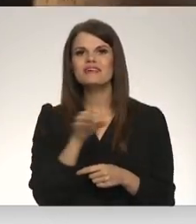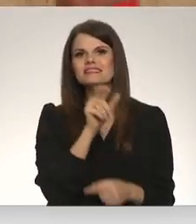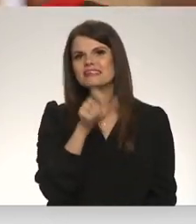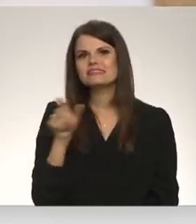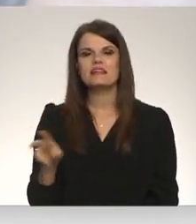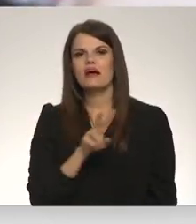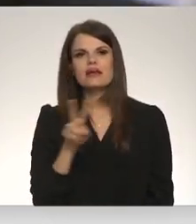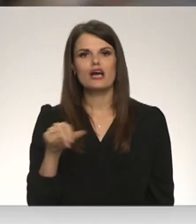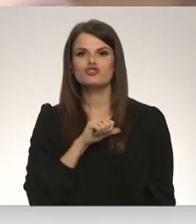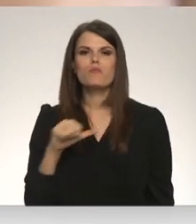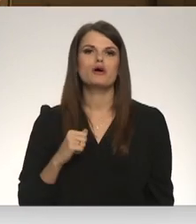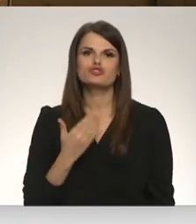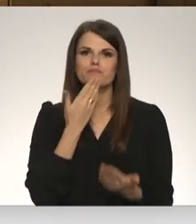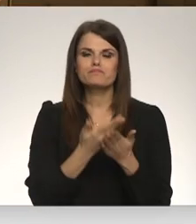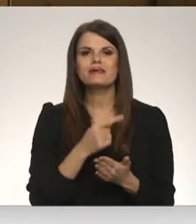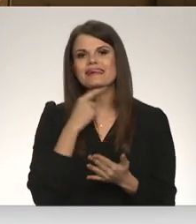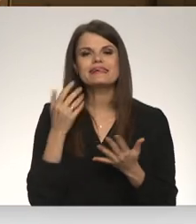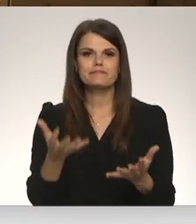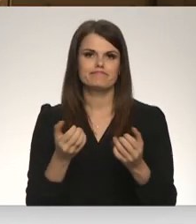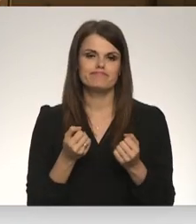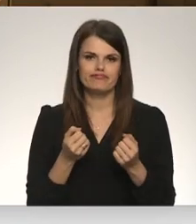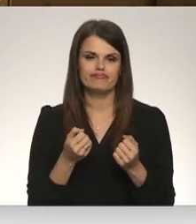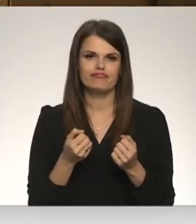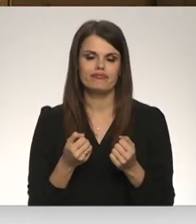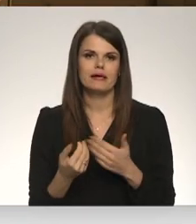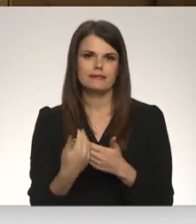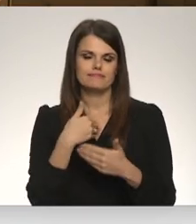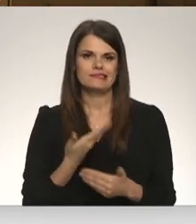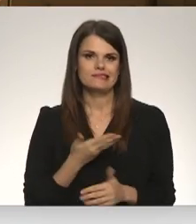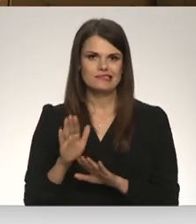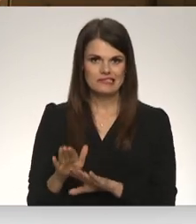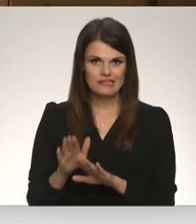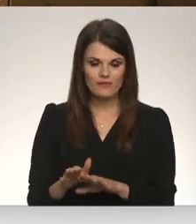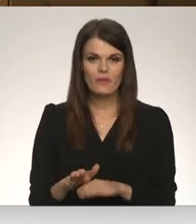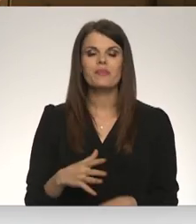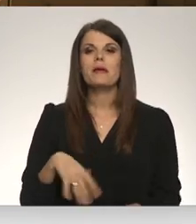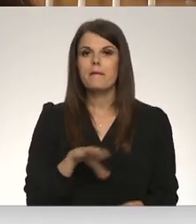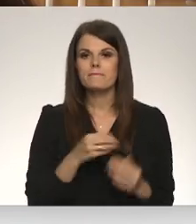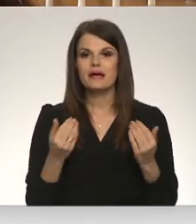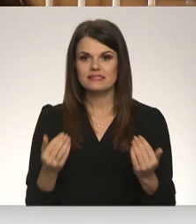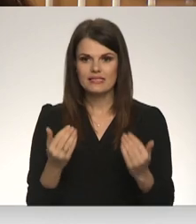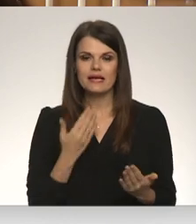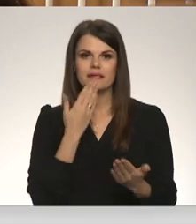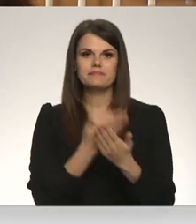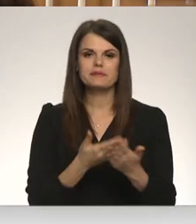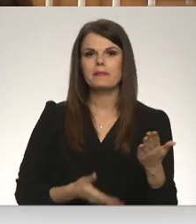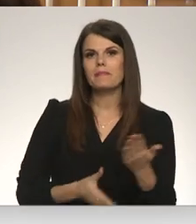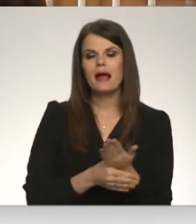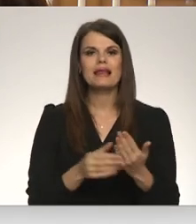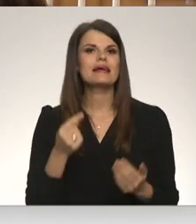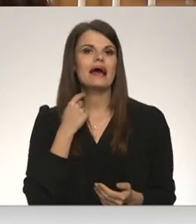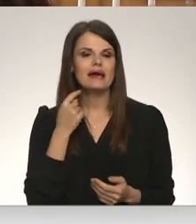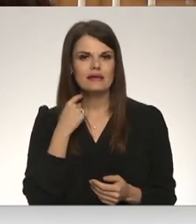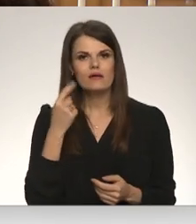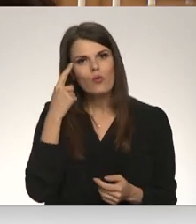iespējas pieņemt bēgļus, kas iepriekš pauduši gatavību to darīt. Mēs šobrīd esam pieteikušies palīgā Rīgai, apzinot